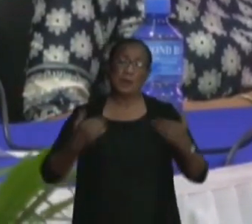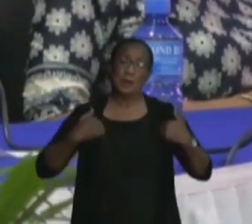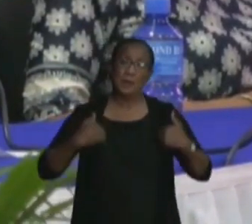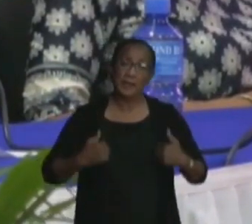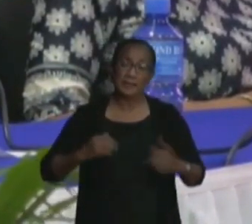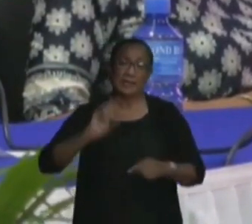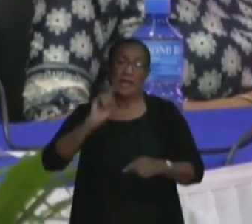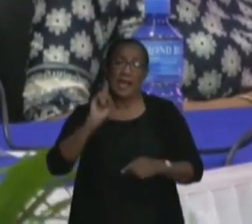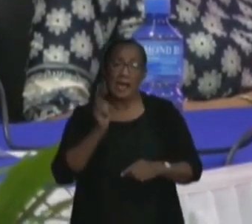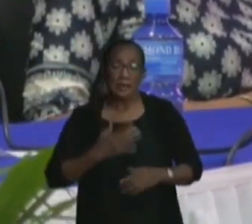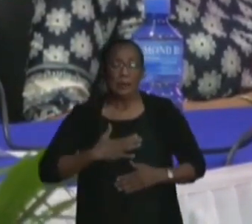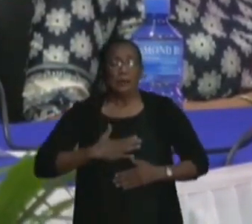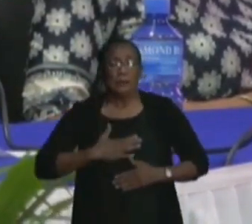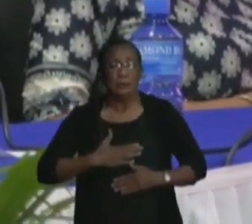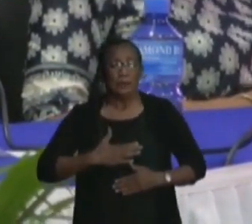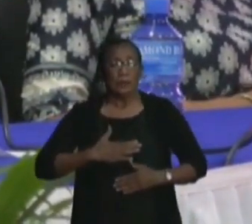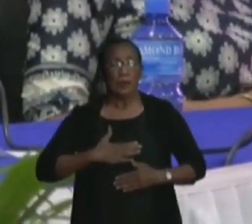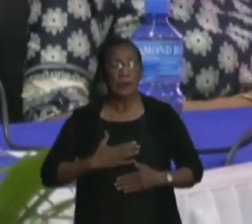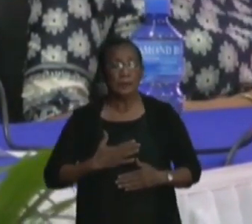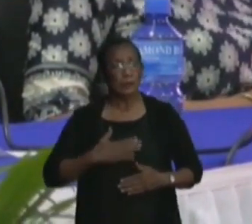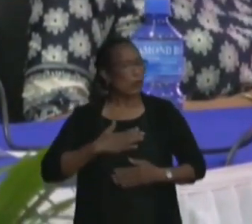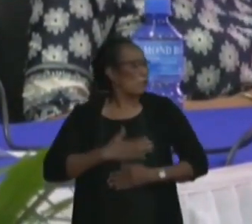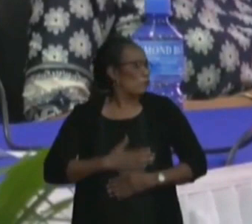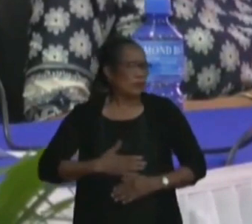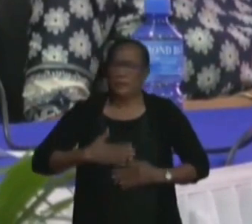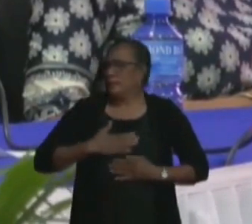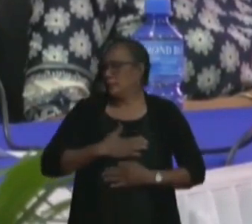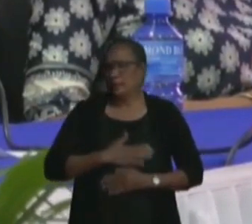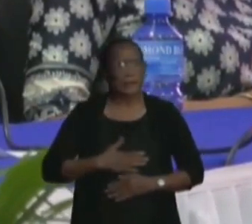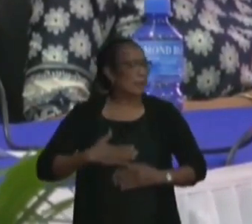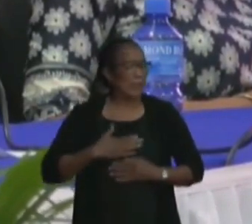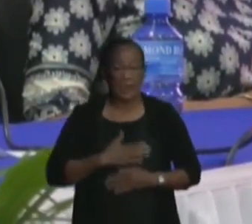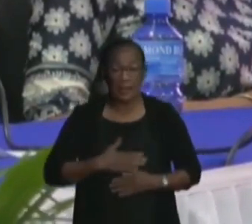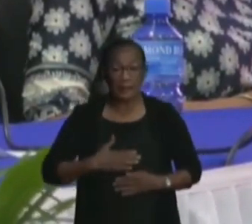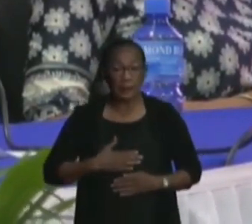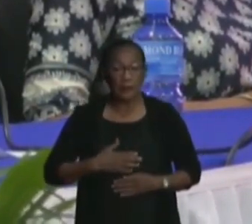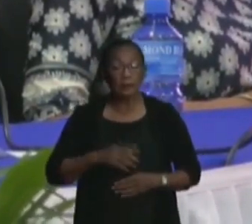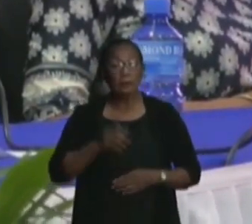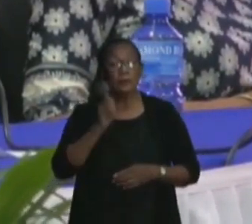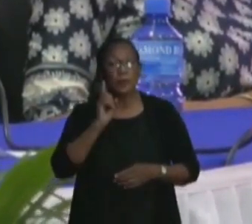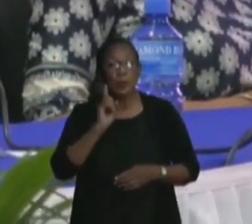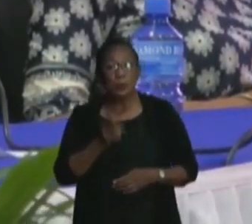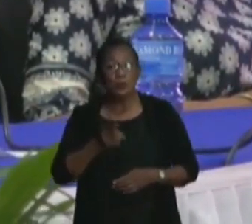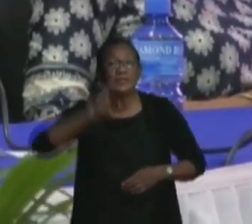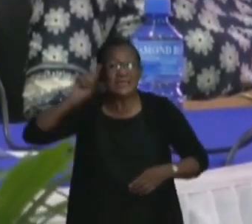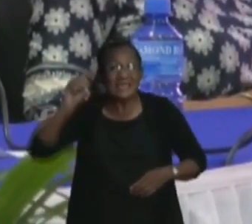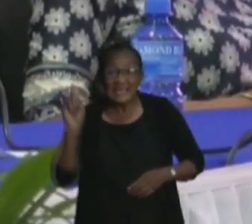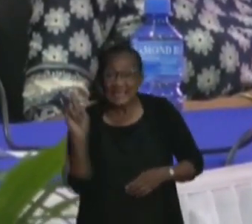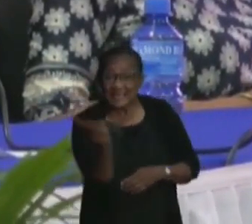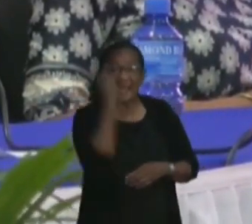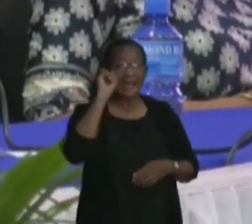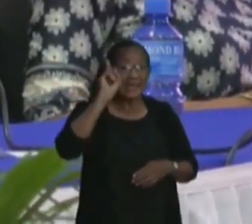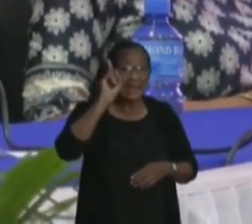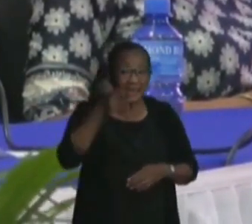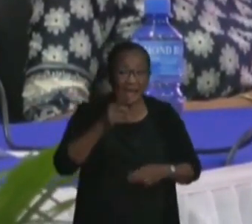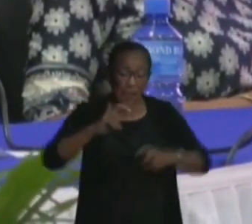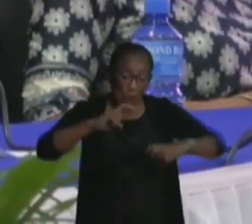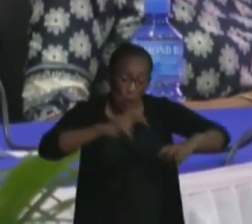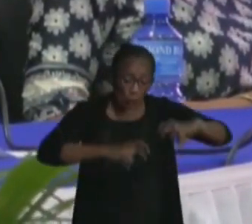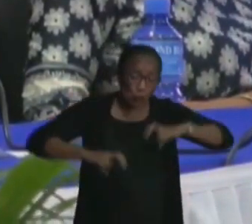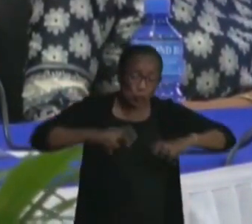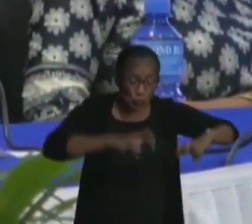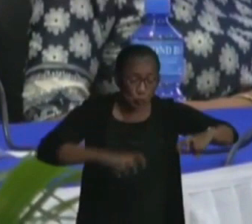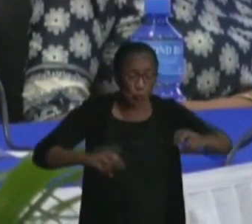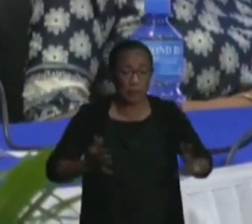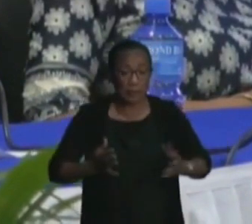zijn alleen maar kortademig of voelen zich niet lekker. Laat je in zo'n geval snel onderzoeken. En let er ook vooral op dat